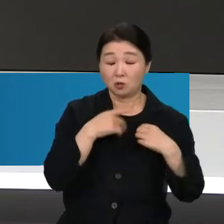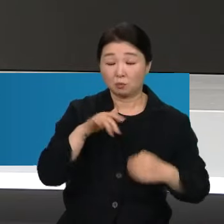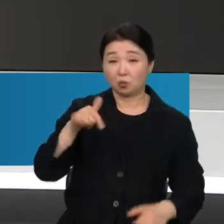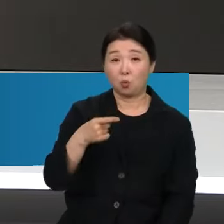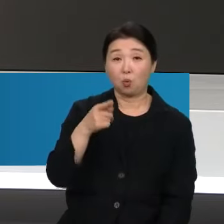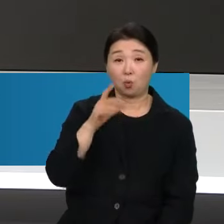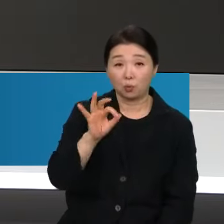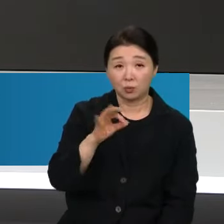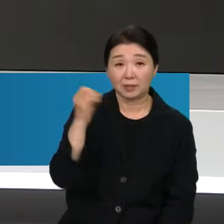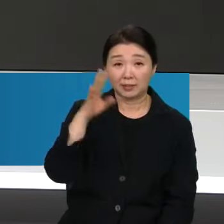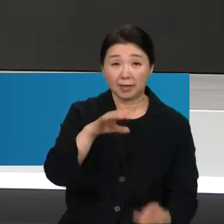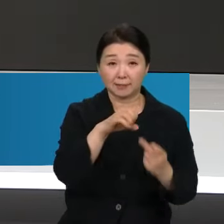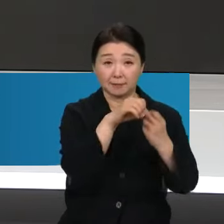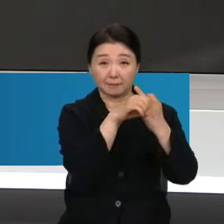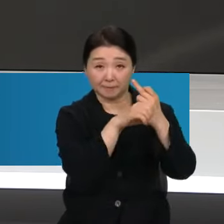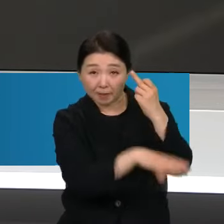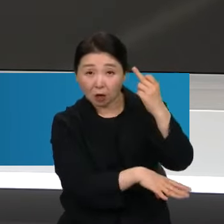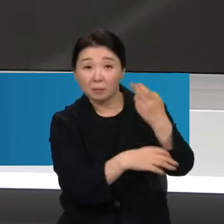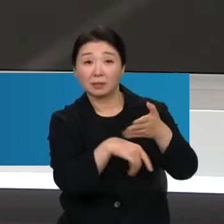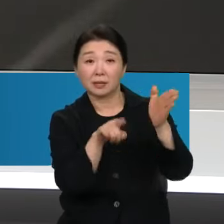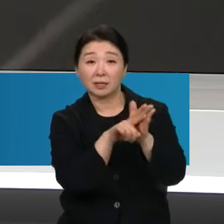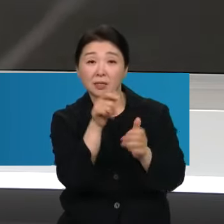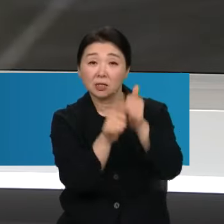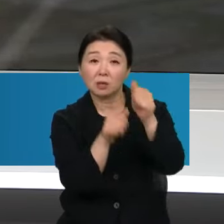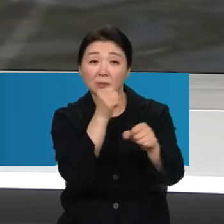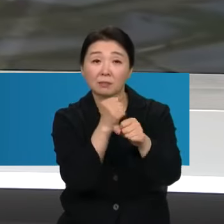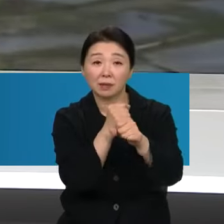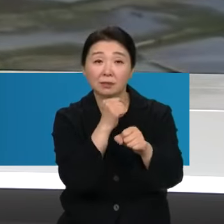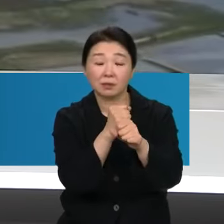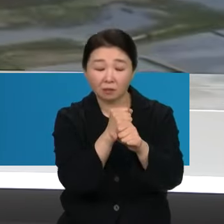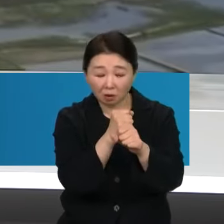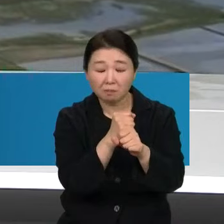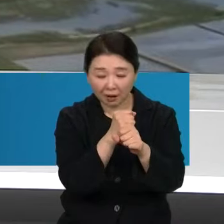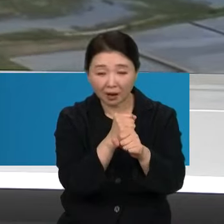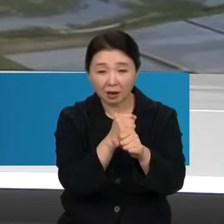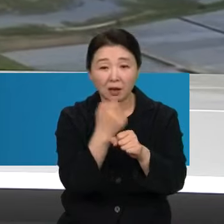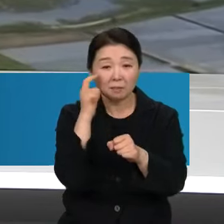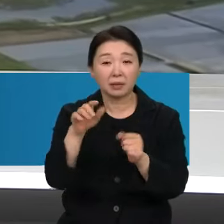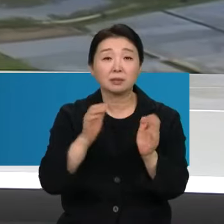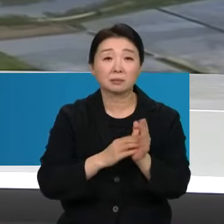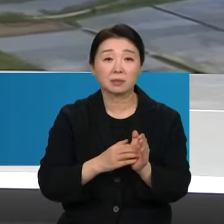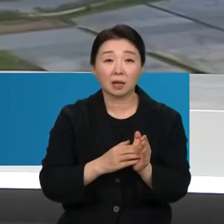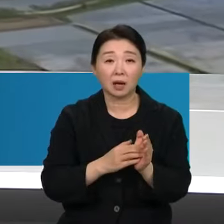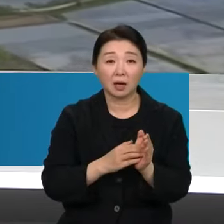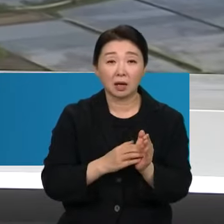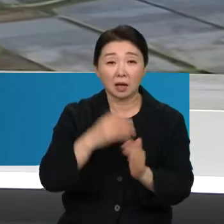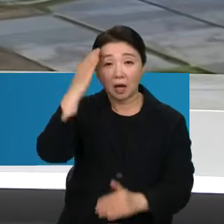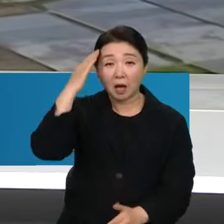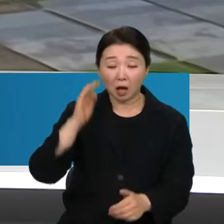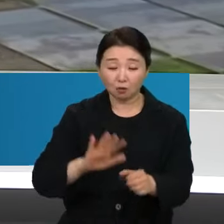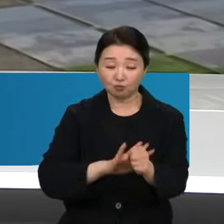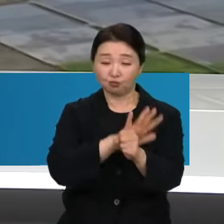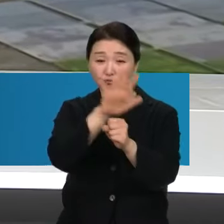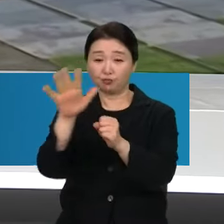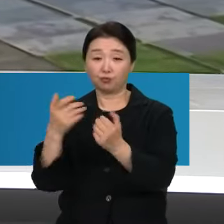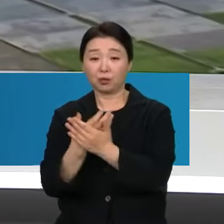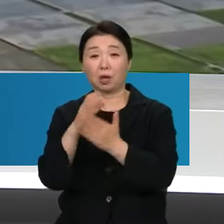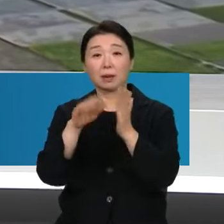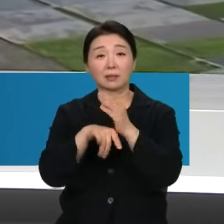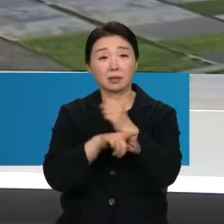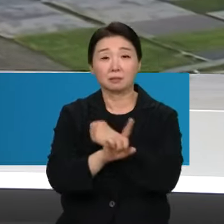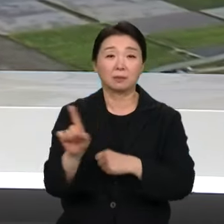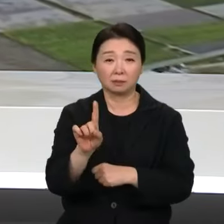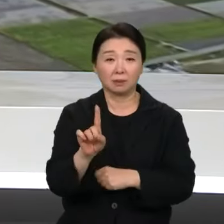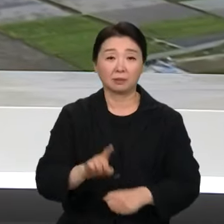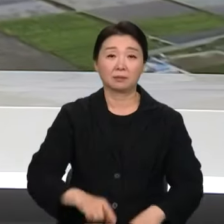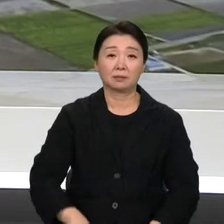큰 시험장을 만드는 걸 추진 중인 걸로 저희 취재 결과 확인됐습니다. 이게 우리 우주 개발에 있어서 어떤 의미를 갖고 있는지